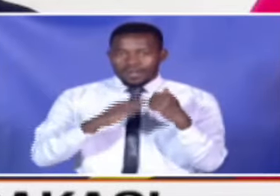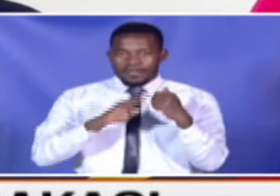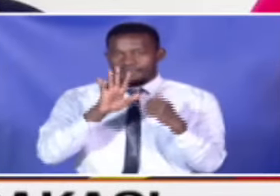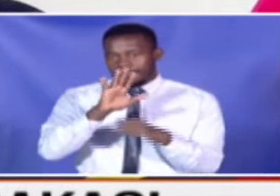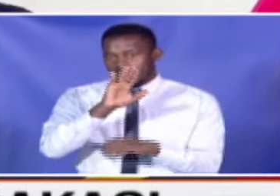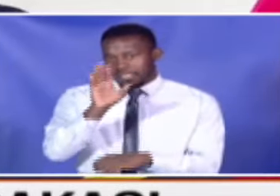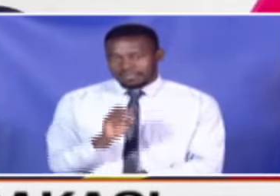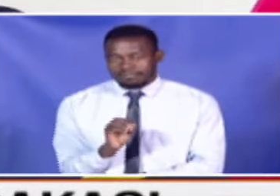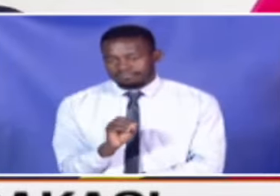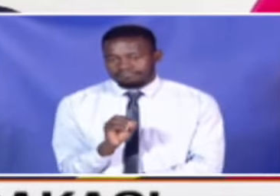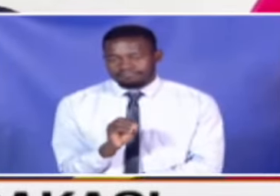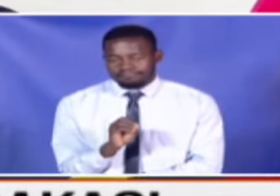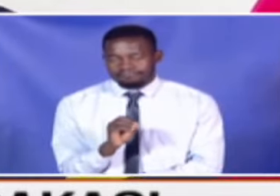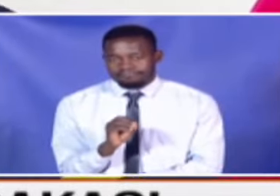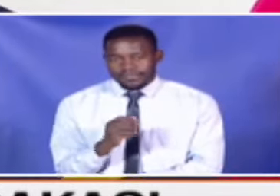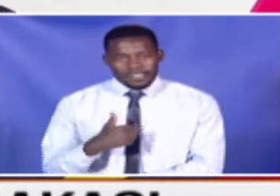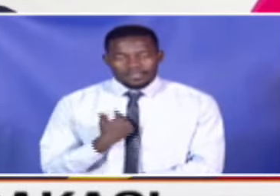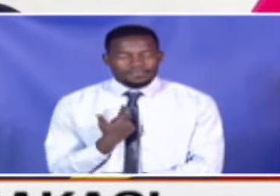Nikasema, wow,